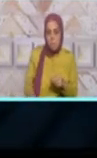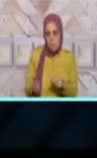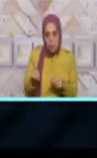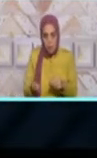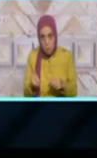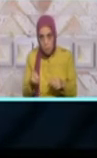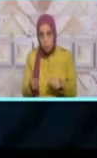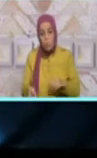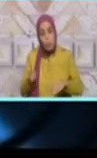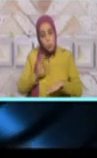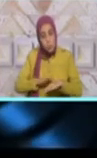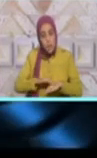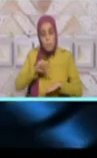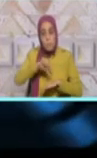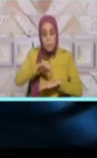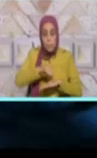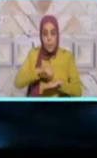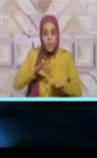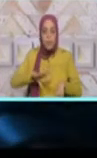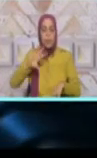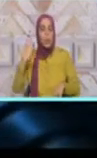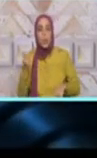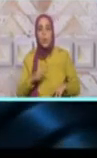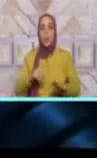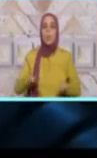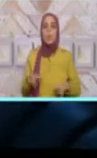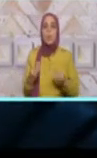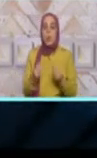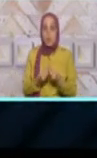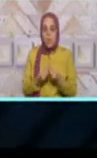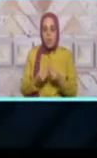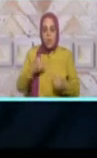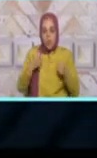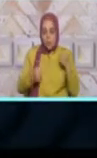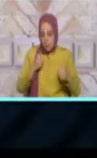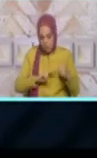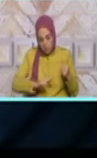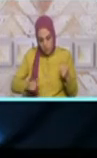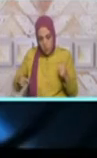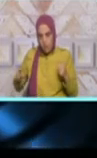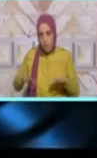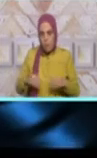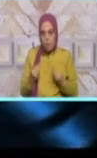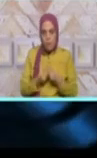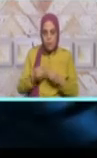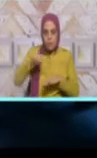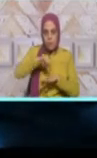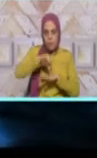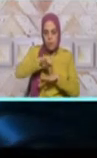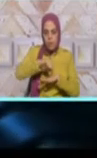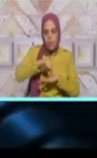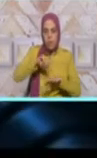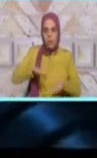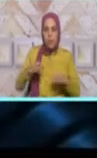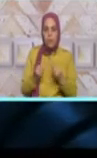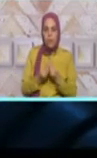المترو، ودي منطقة التقاء طبعا لكافة وسائل المواصلات في مصر اللي هي ميدان عمنا مرياض مثلا على سبيل